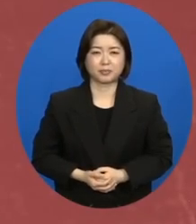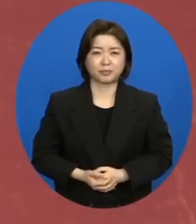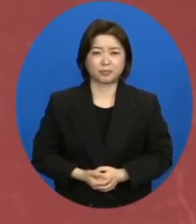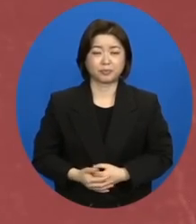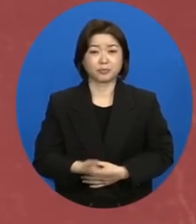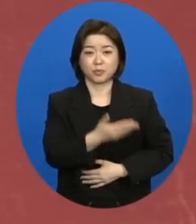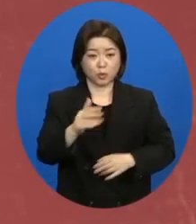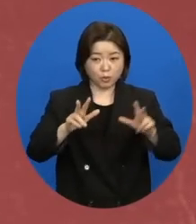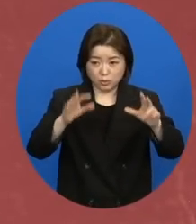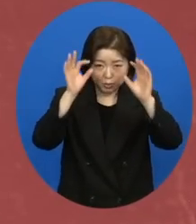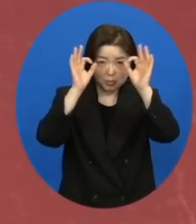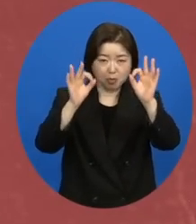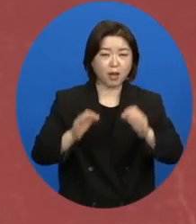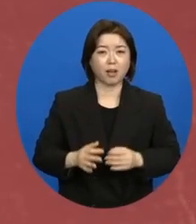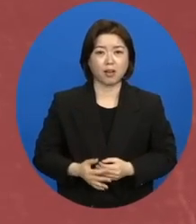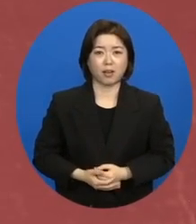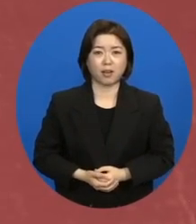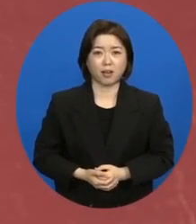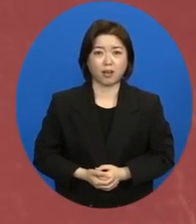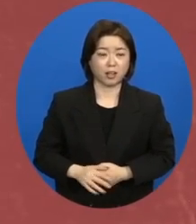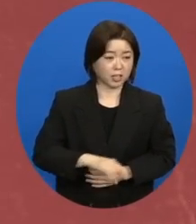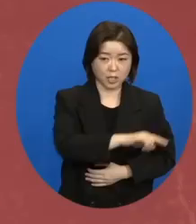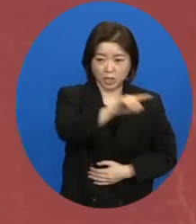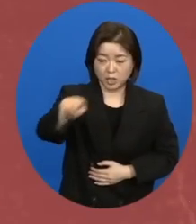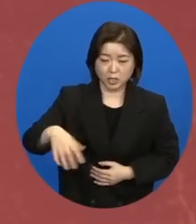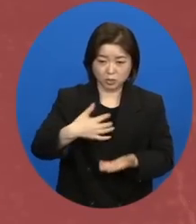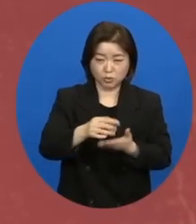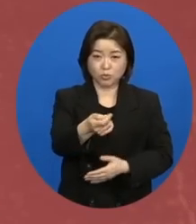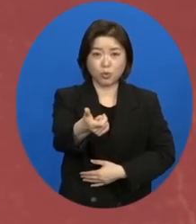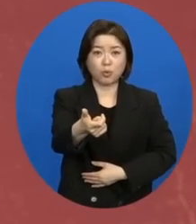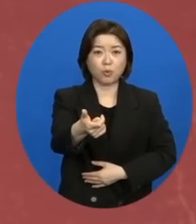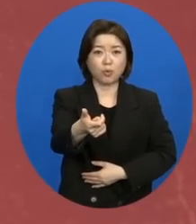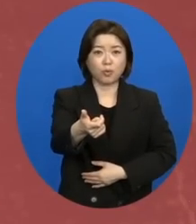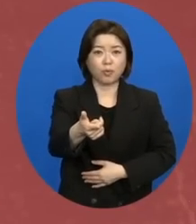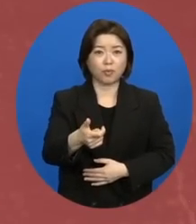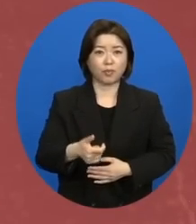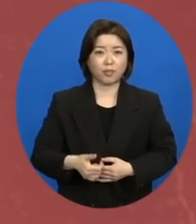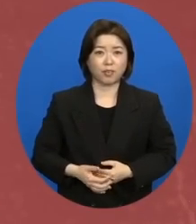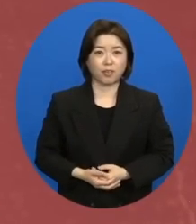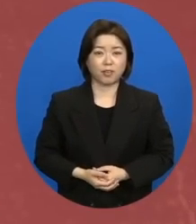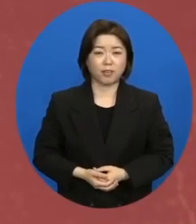여러분 지금 봐요. 요거밖에 안 왔잖아.